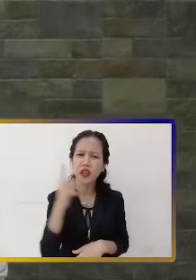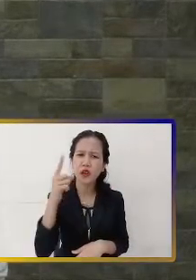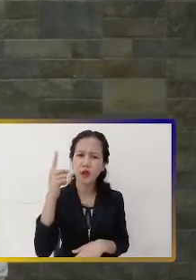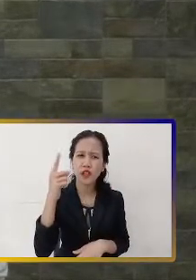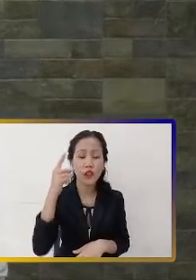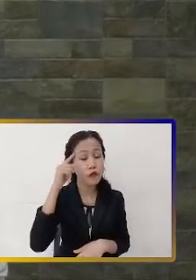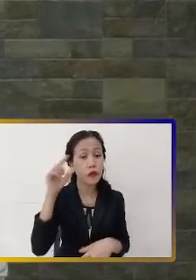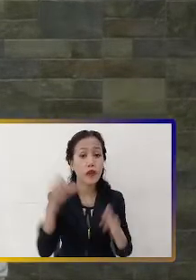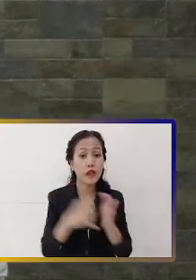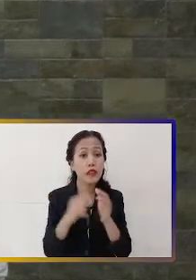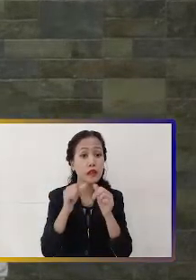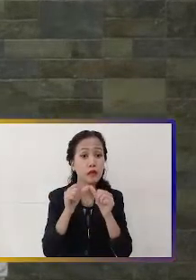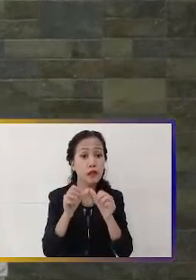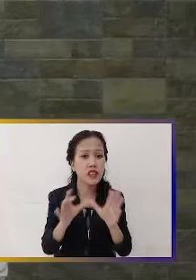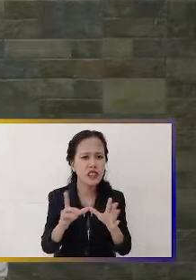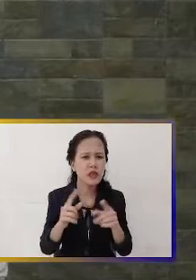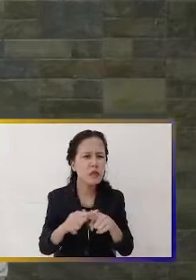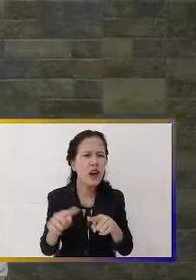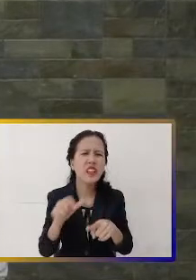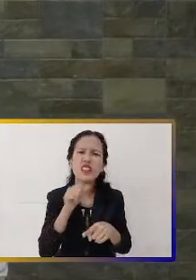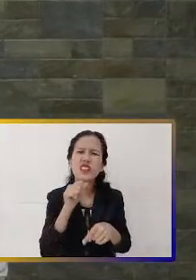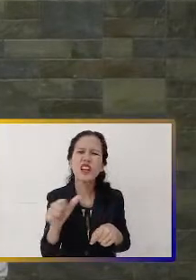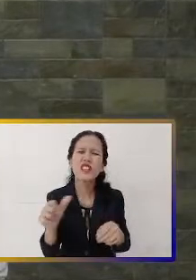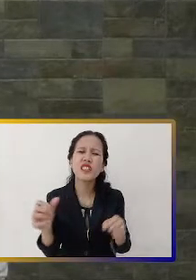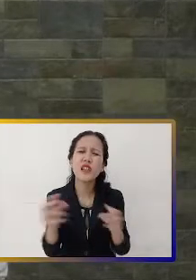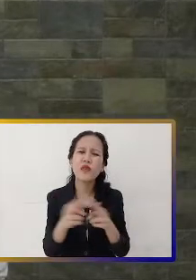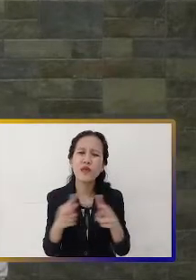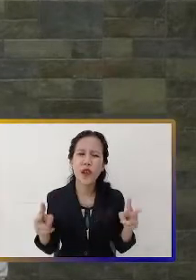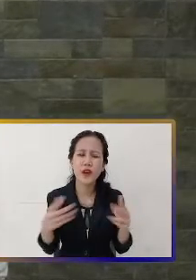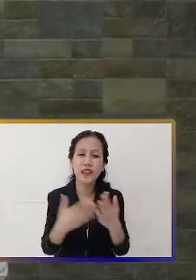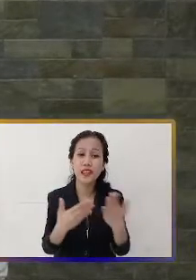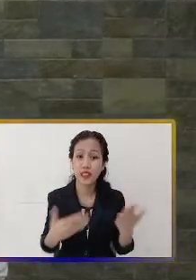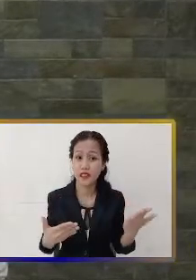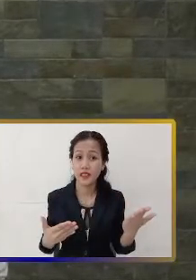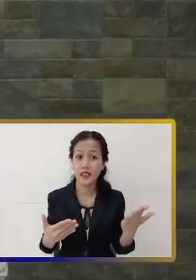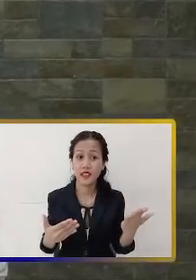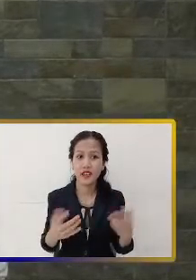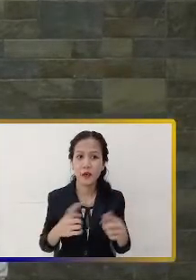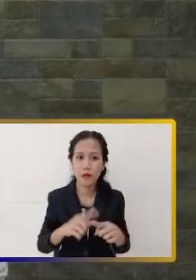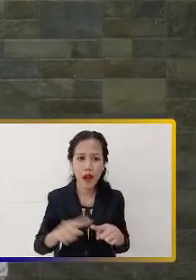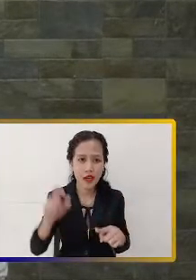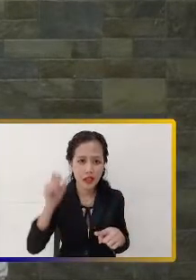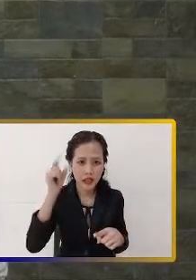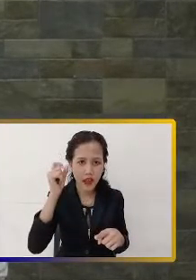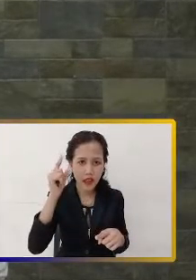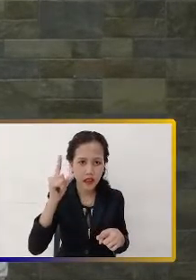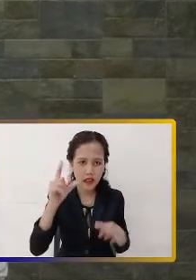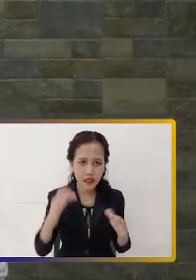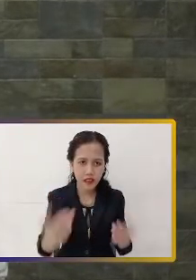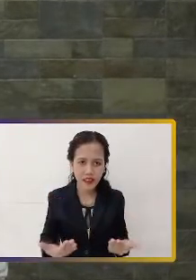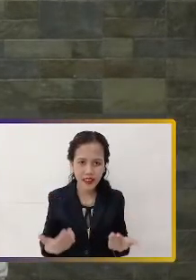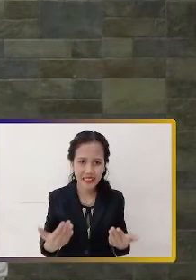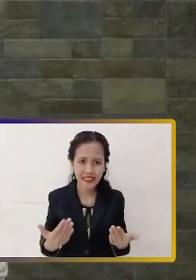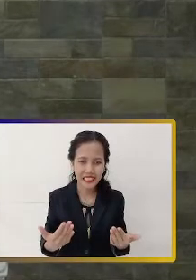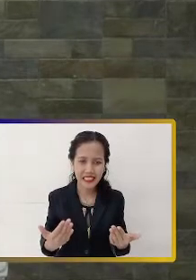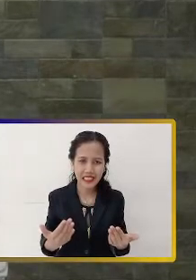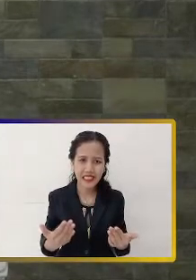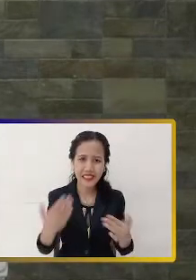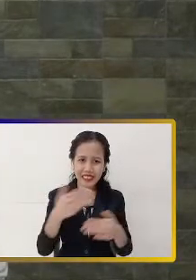freebies at hindi yung main thing. But brethren, pero kung ngayong gabi pipiliin mo, ito ang gusto ko.